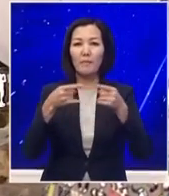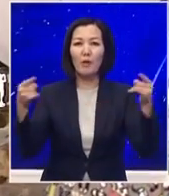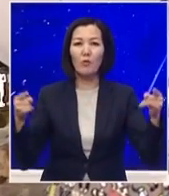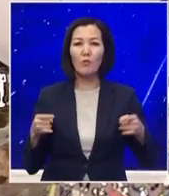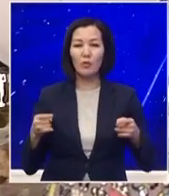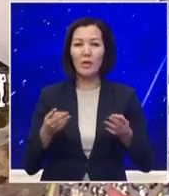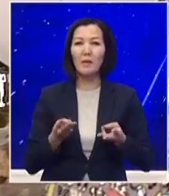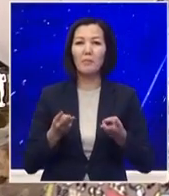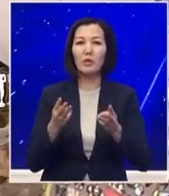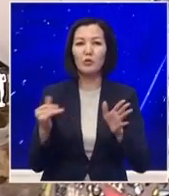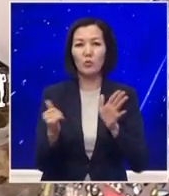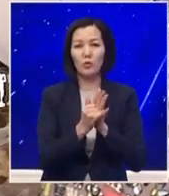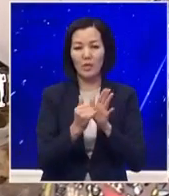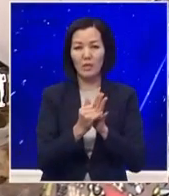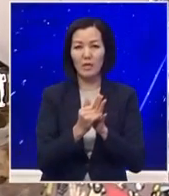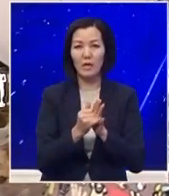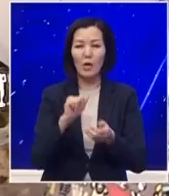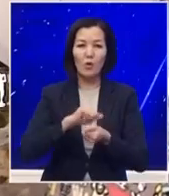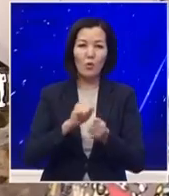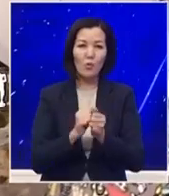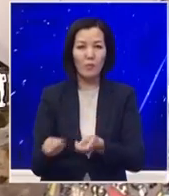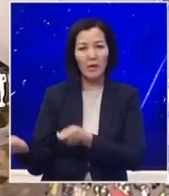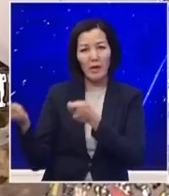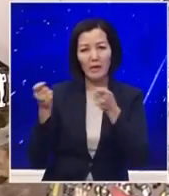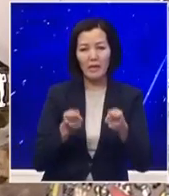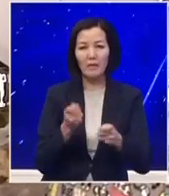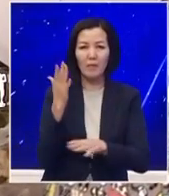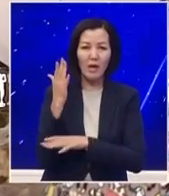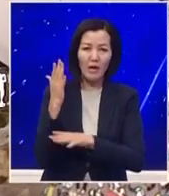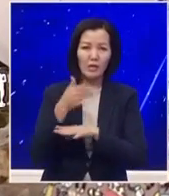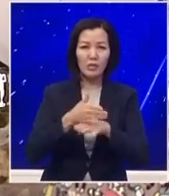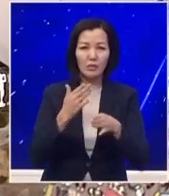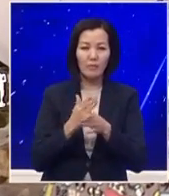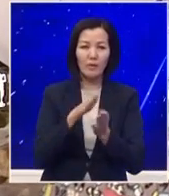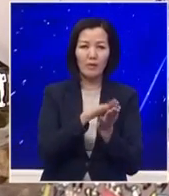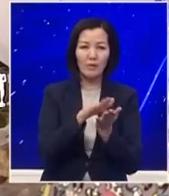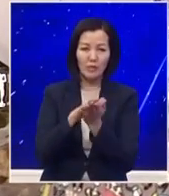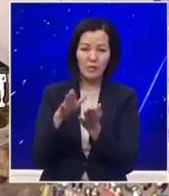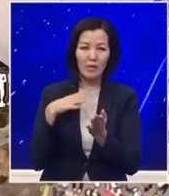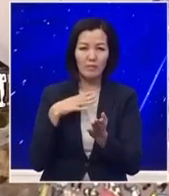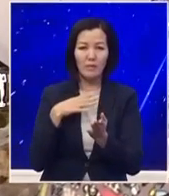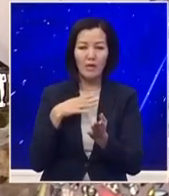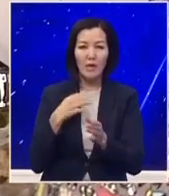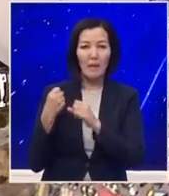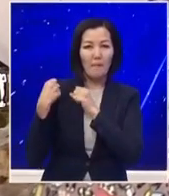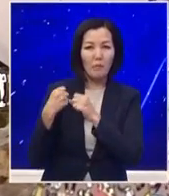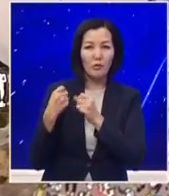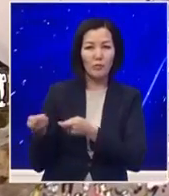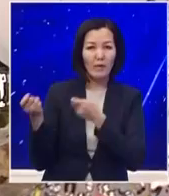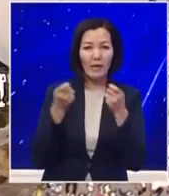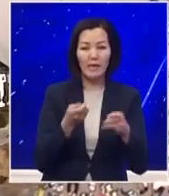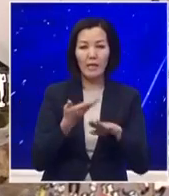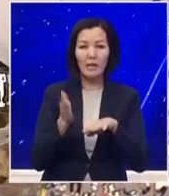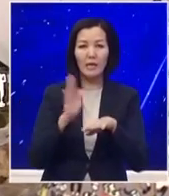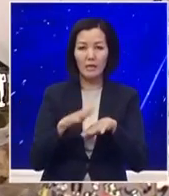алып білетіміз тасып, мешіктен. Отынымызды жинайтымыз, мешікпенен тасып жүретіміз. Ол бізге өте